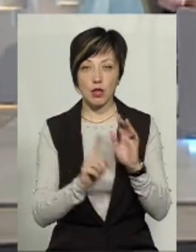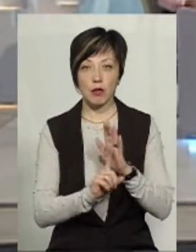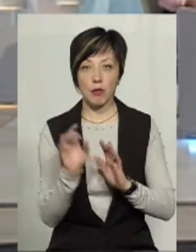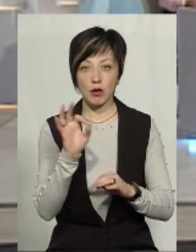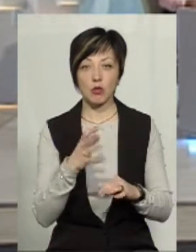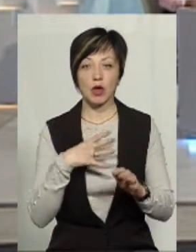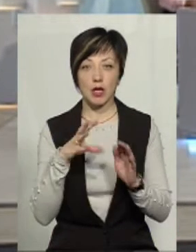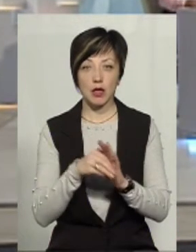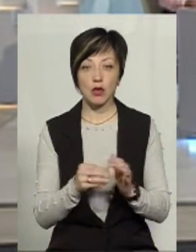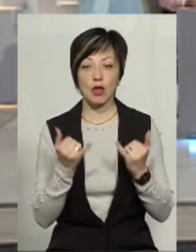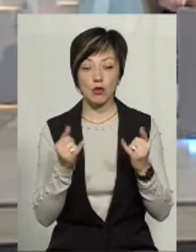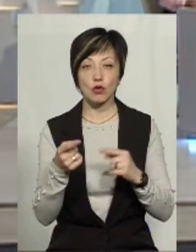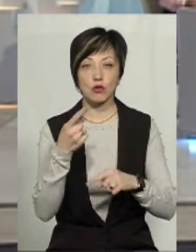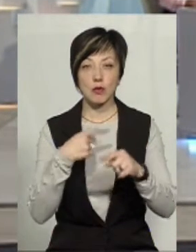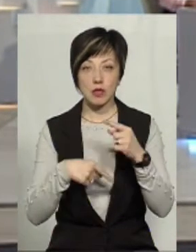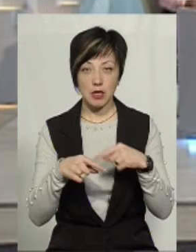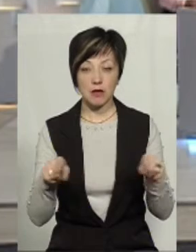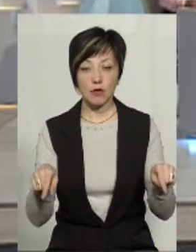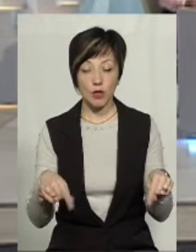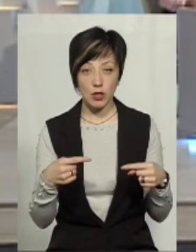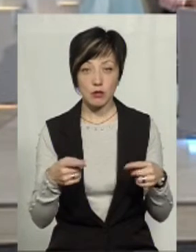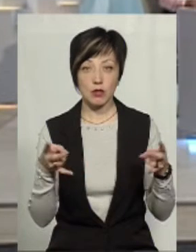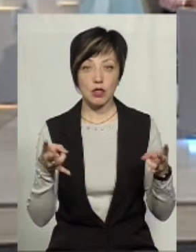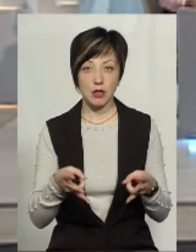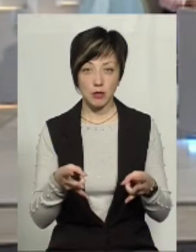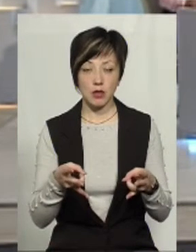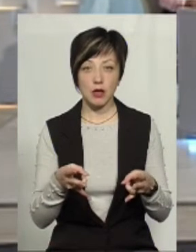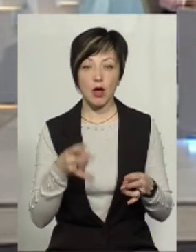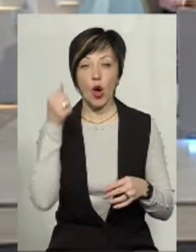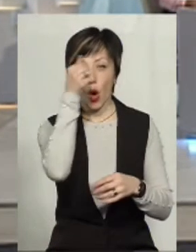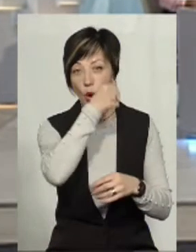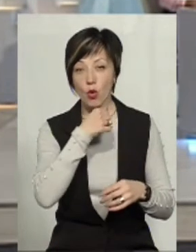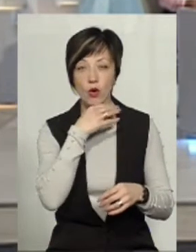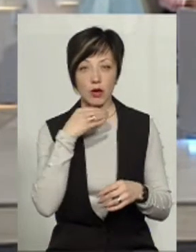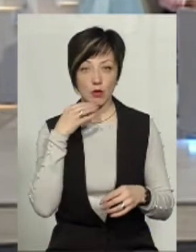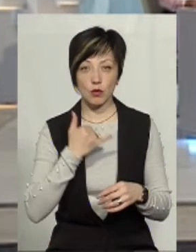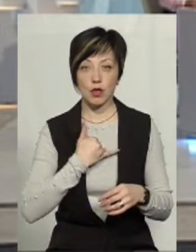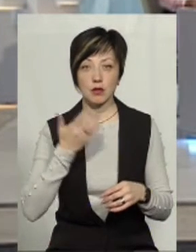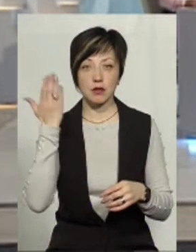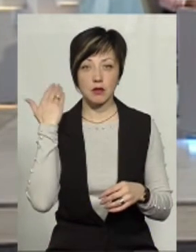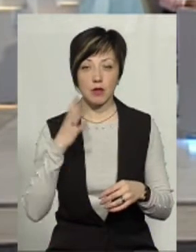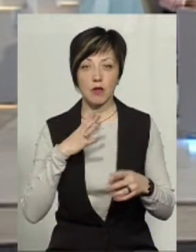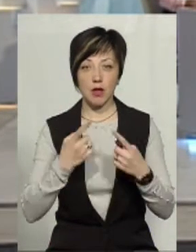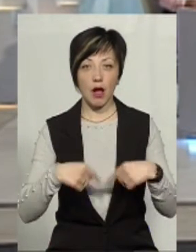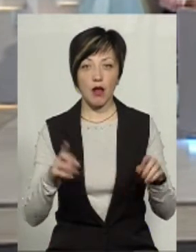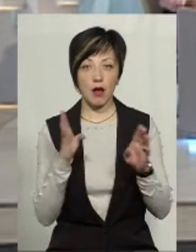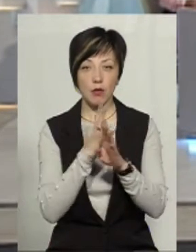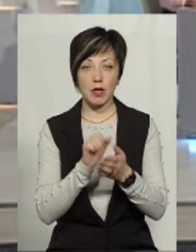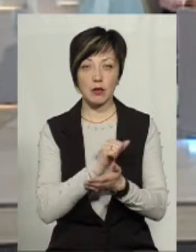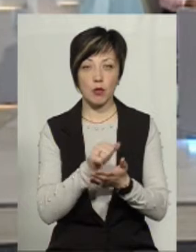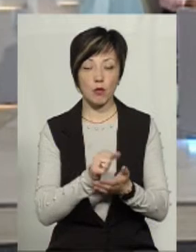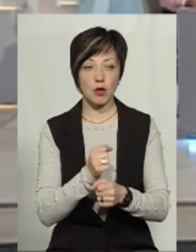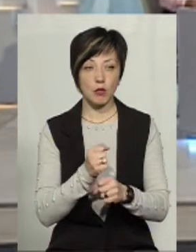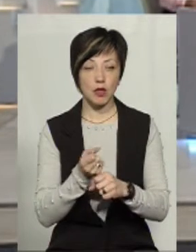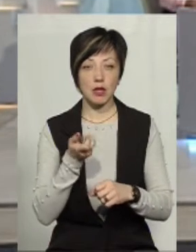температури вони гинуть. І для того, щоб назад відтворитися, ну, потрібні роки. У нас був колись на кафедрі екології була дипломна